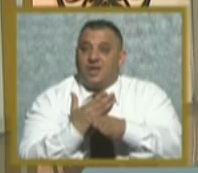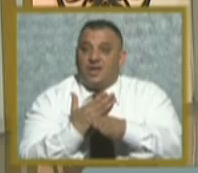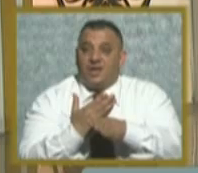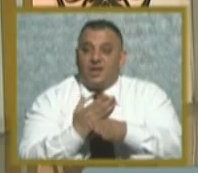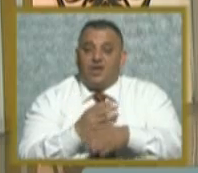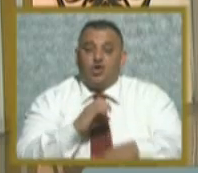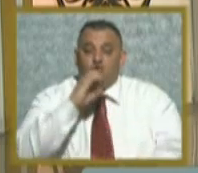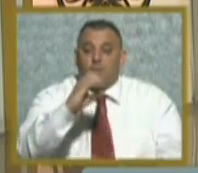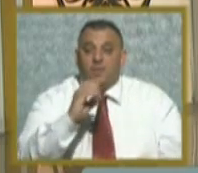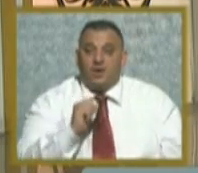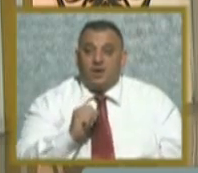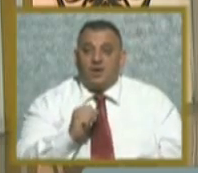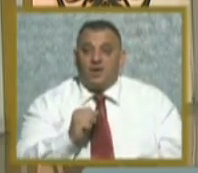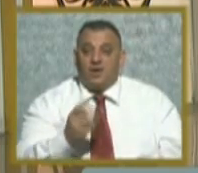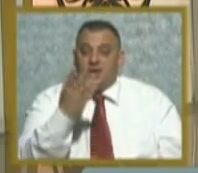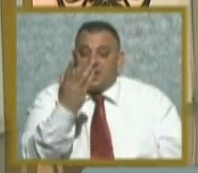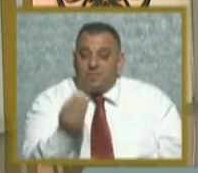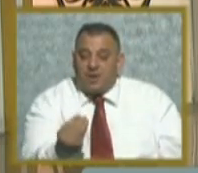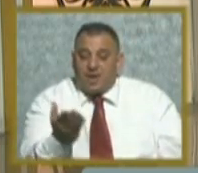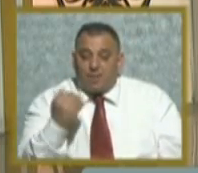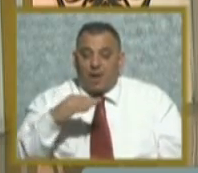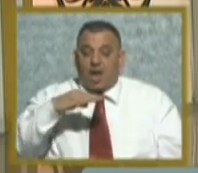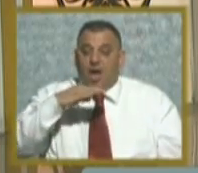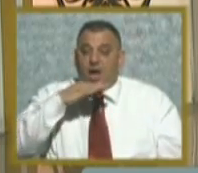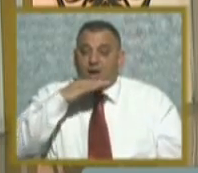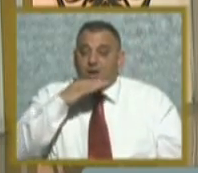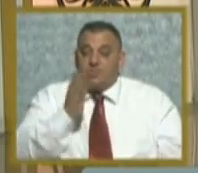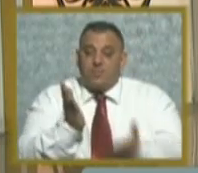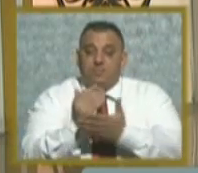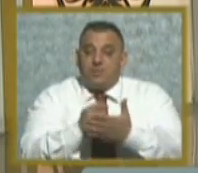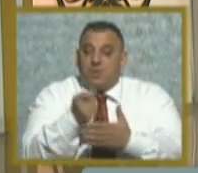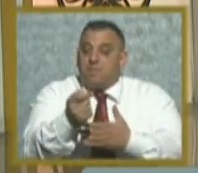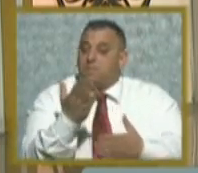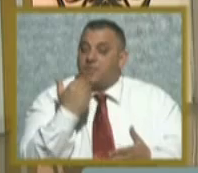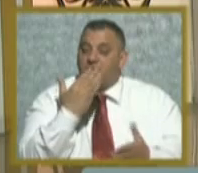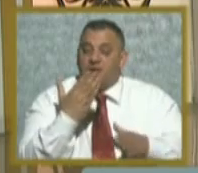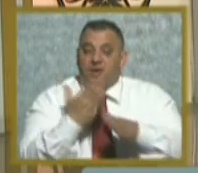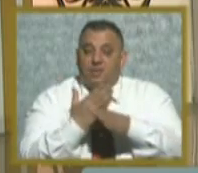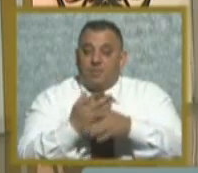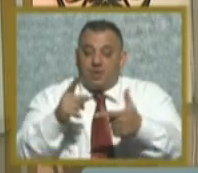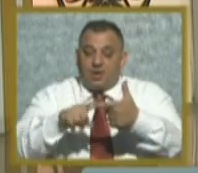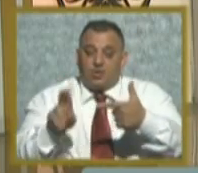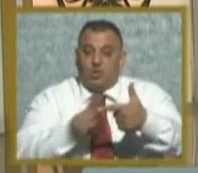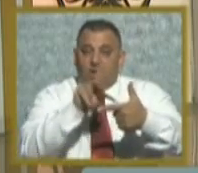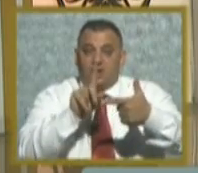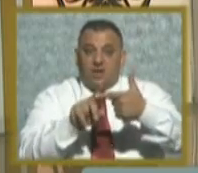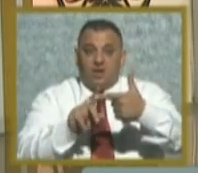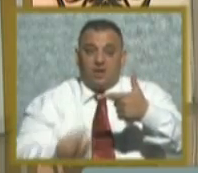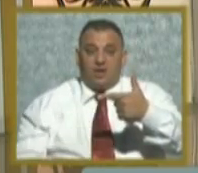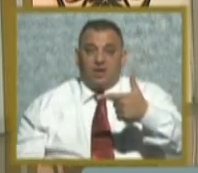إي. الإبن قبل الأب. إي. ما بورث. إي ويا شيخ في سؤال ثاني بدي